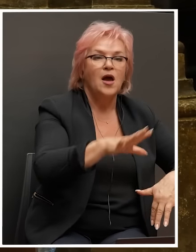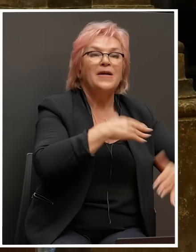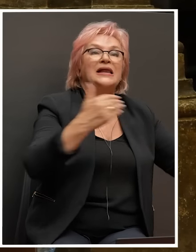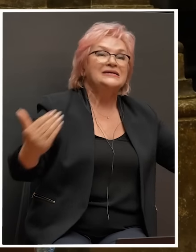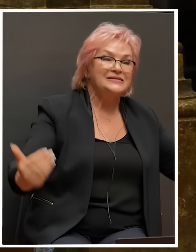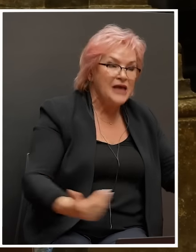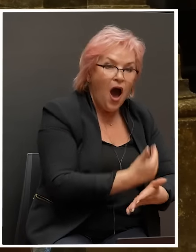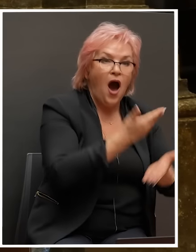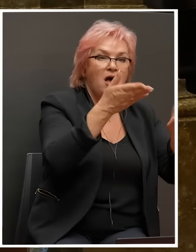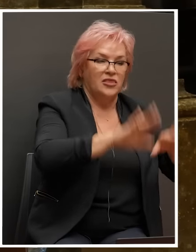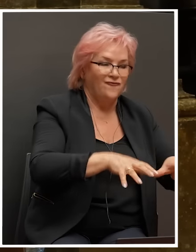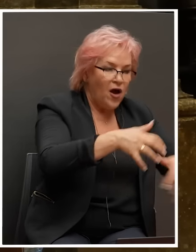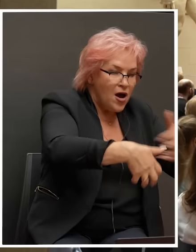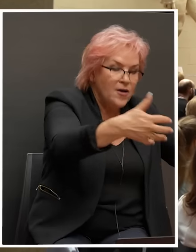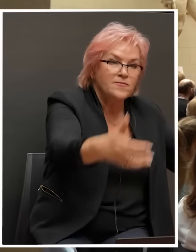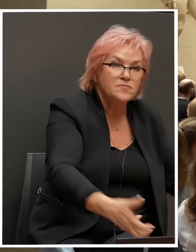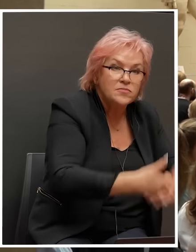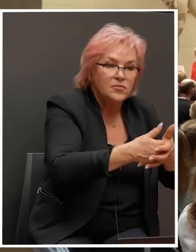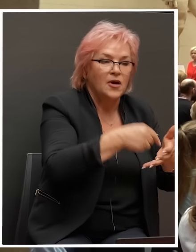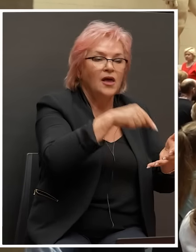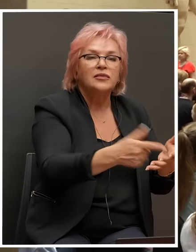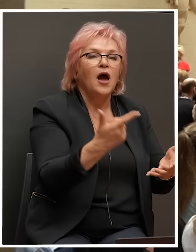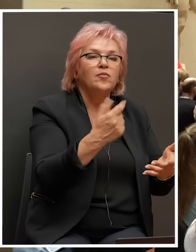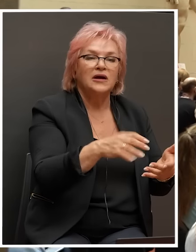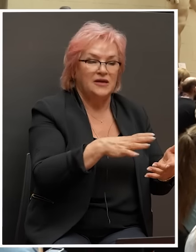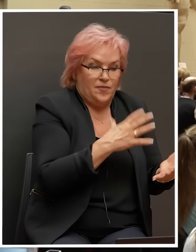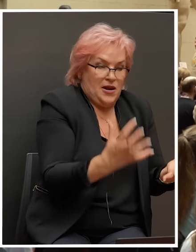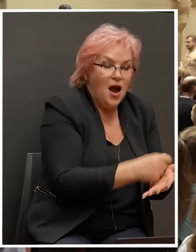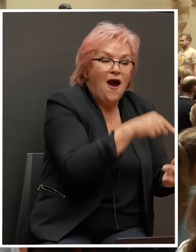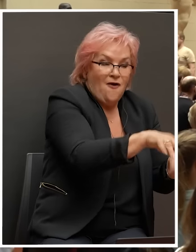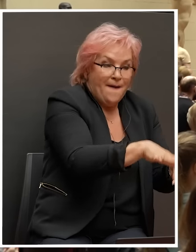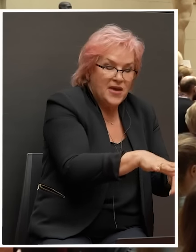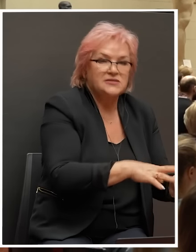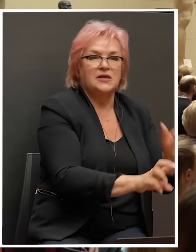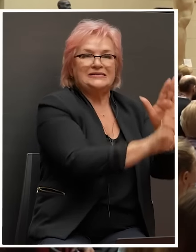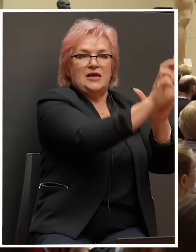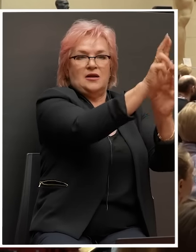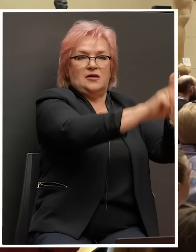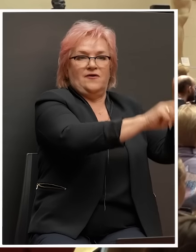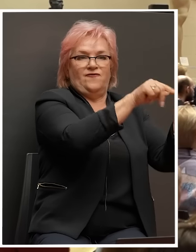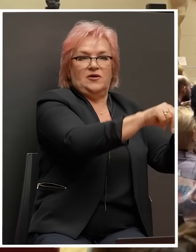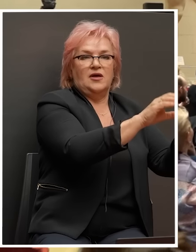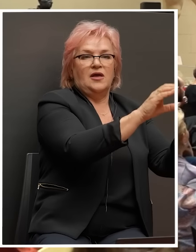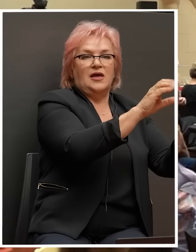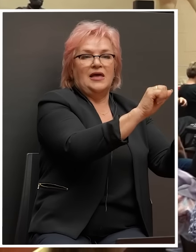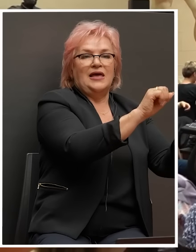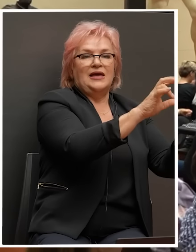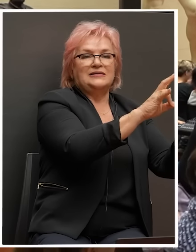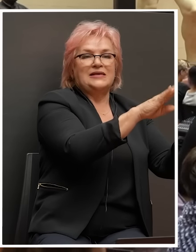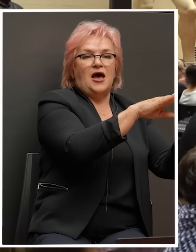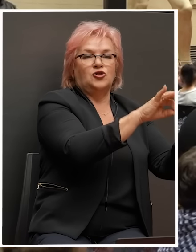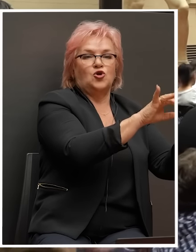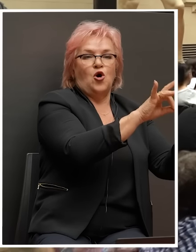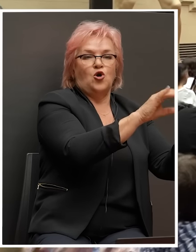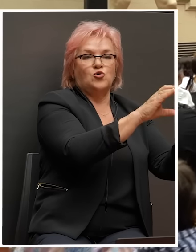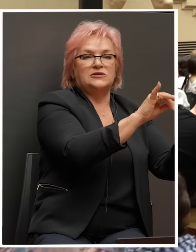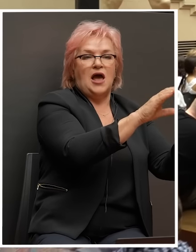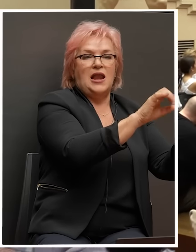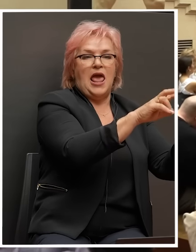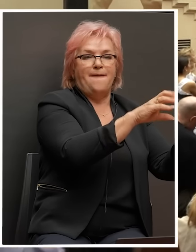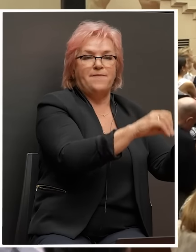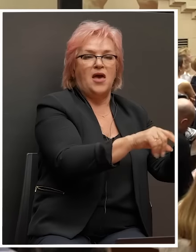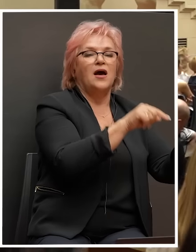заново обретены в эпоху Средневековья, и там, где они были обретены, была построена церковь, которая называется Санта-Кроче-Джерусалемме. Ее